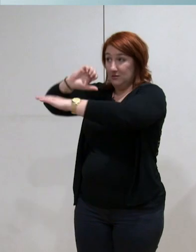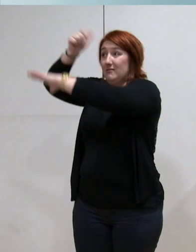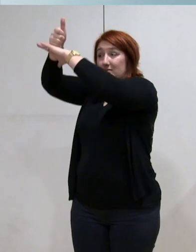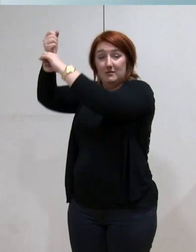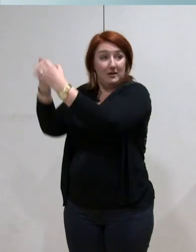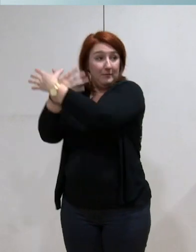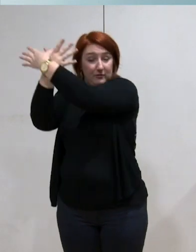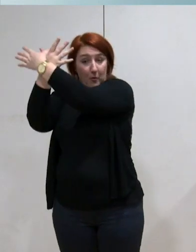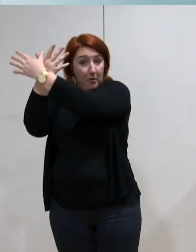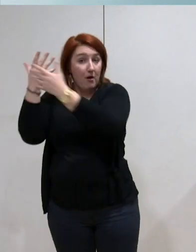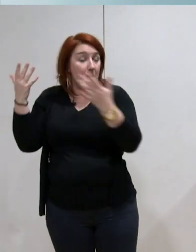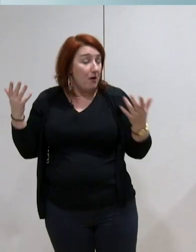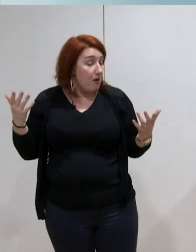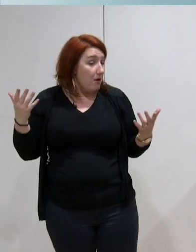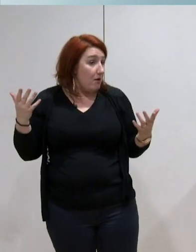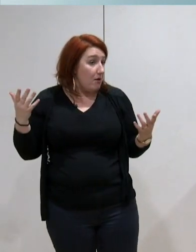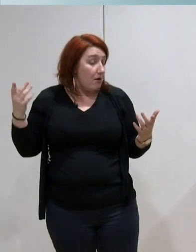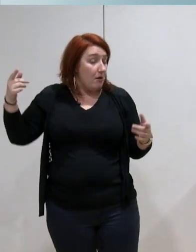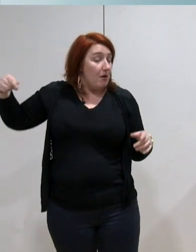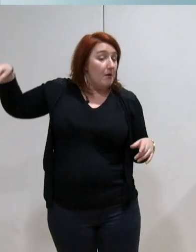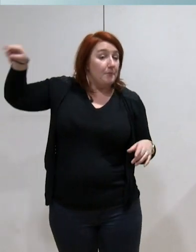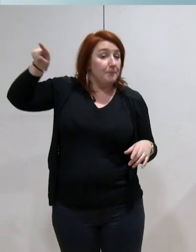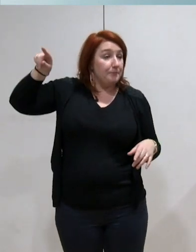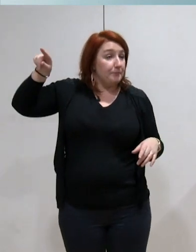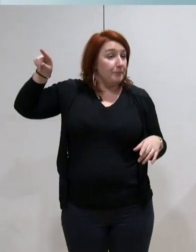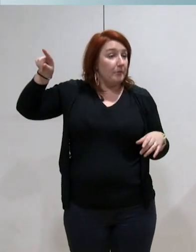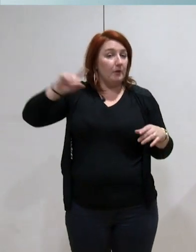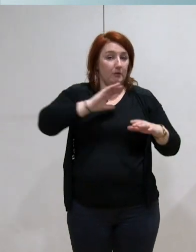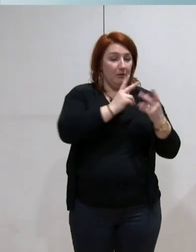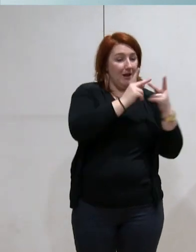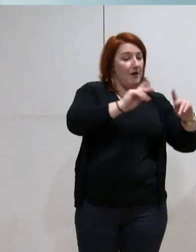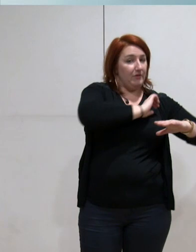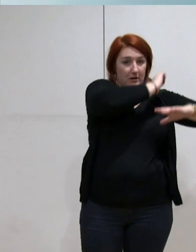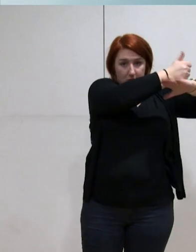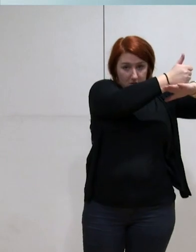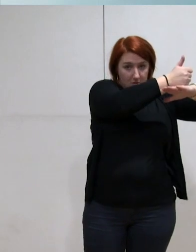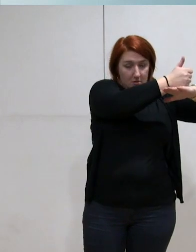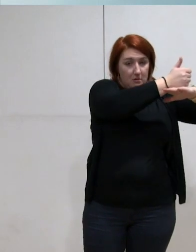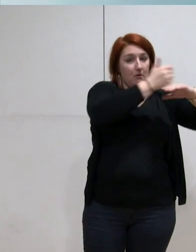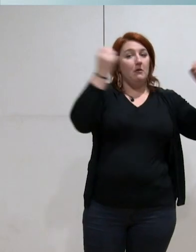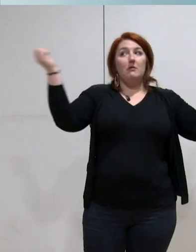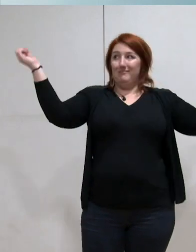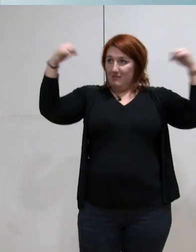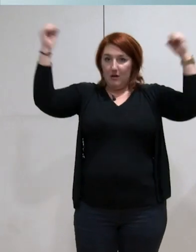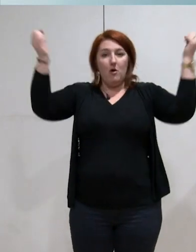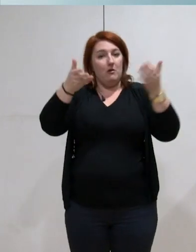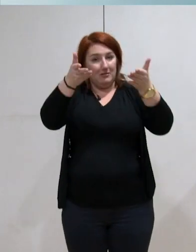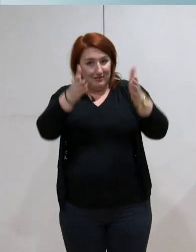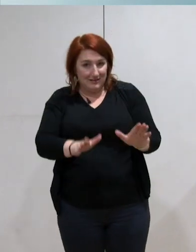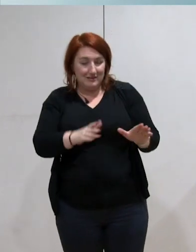métropole avec euh l'exécutif de la ville a décidé effectivement